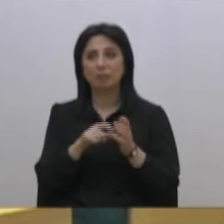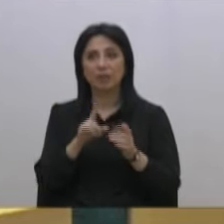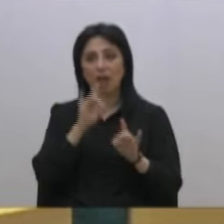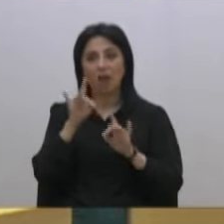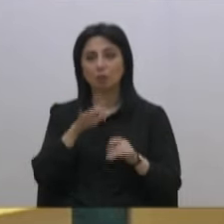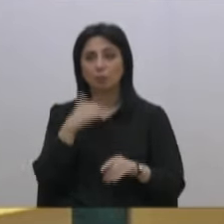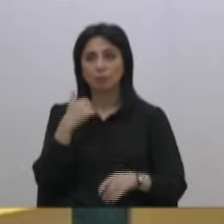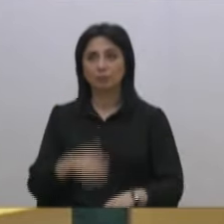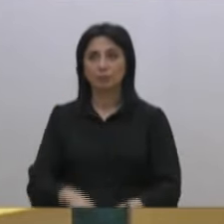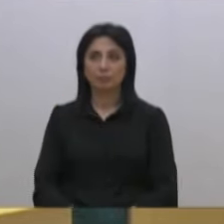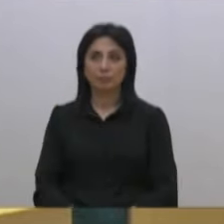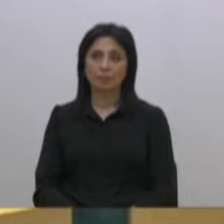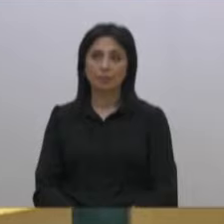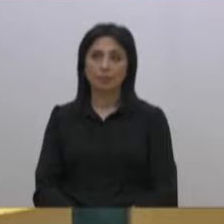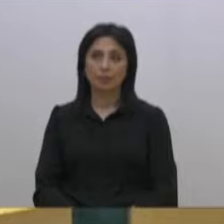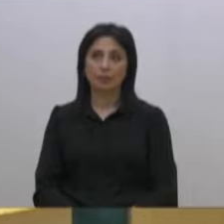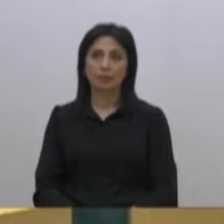გააშჩუხა.